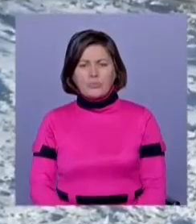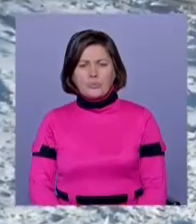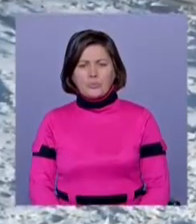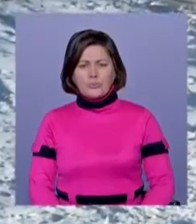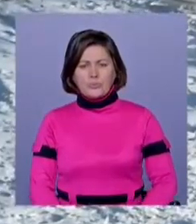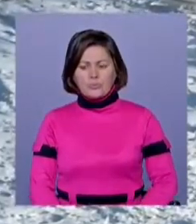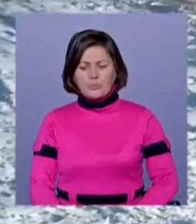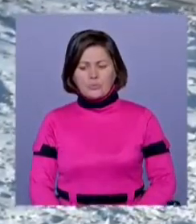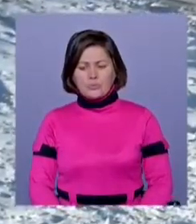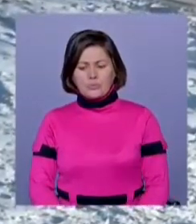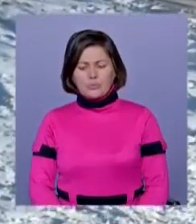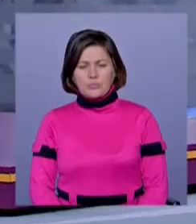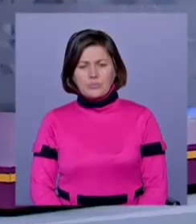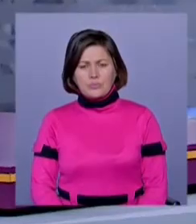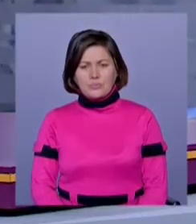Алматы арнасы, Астанадан.